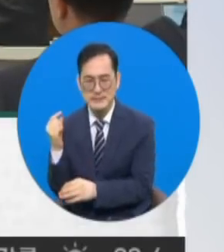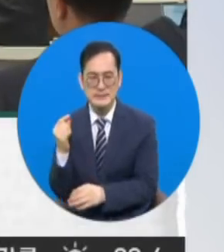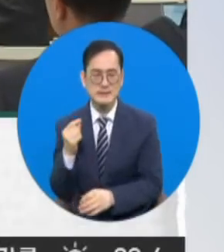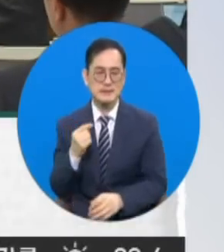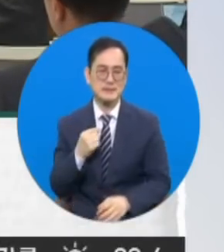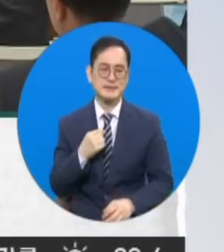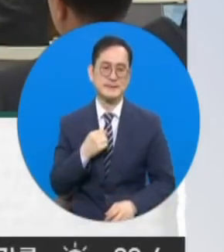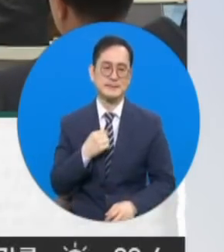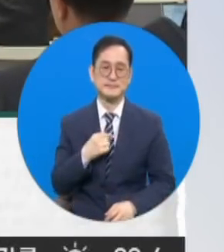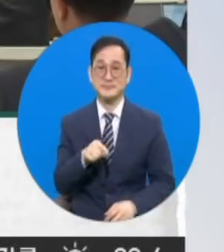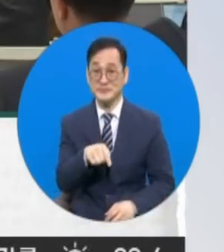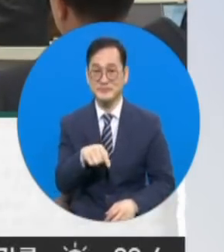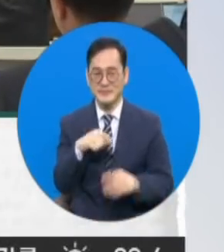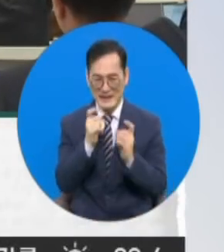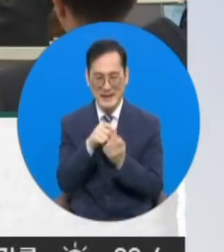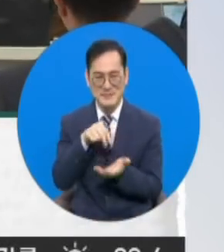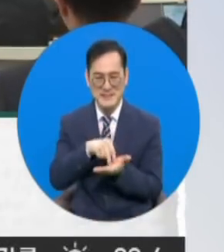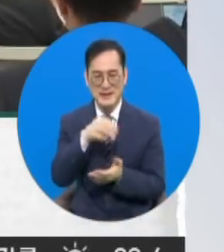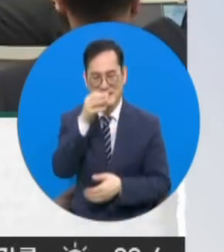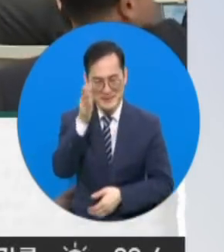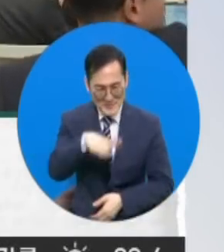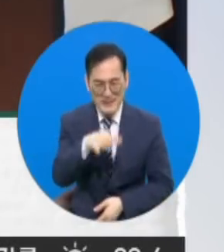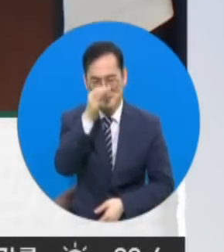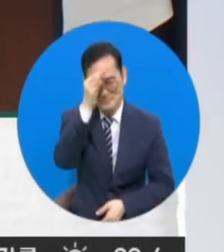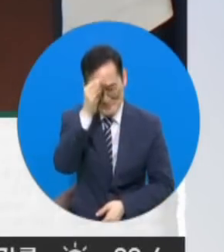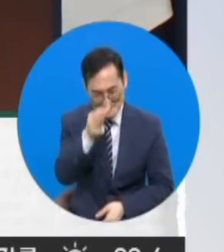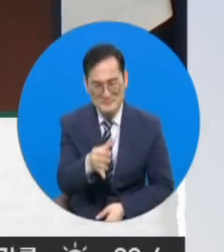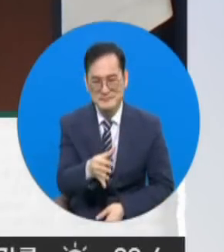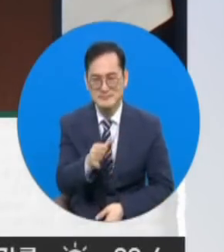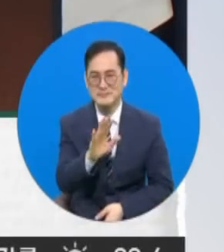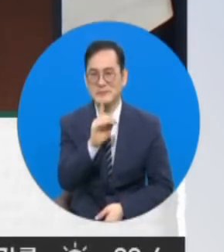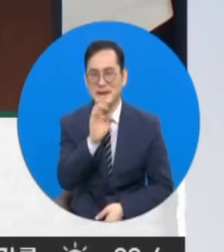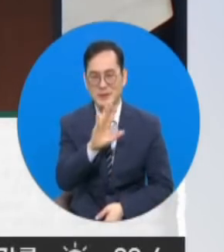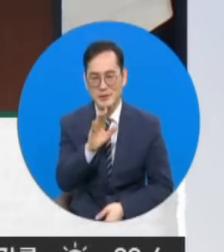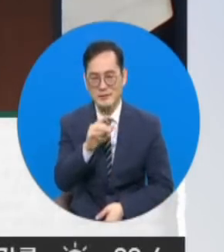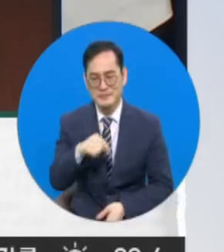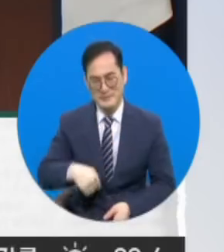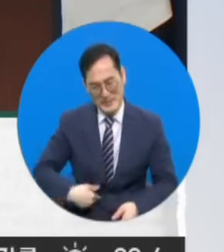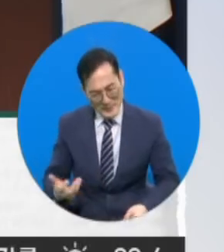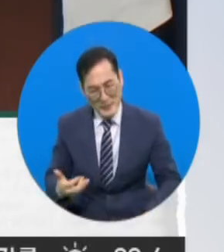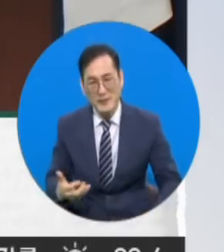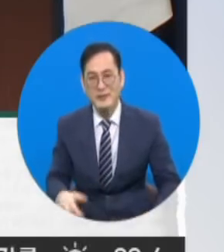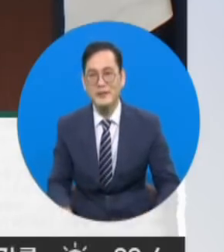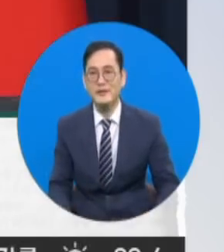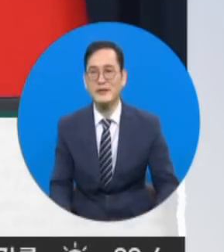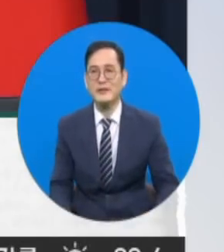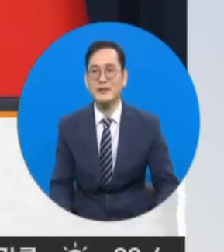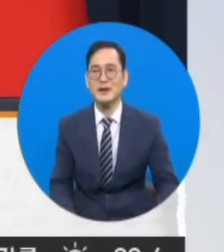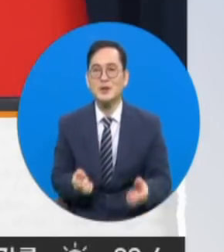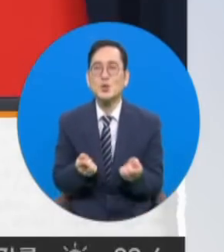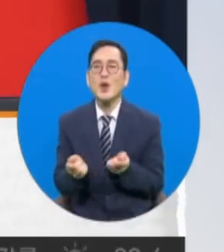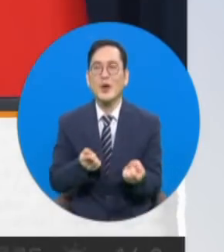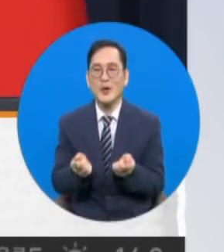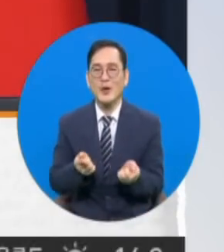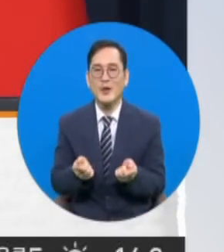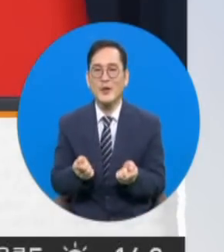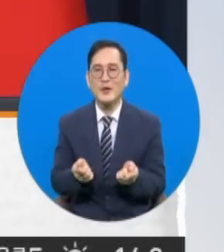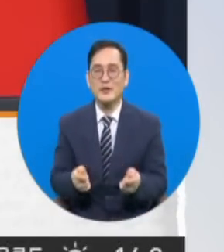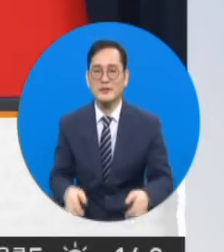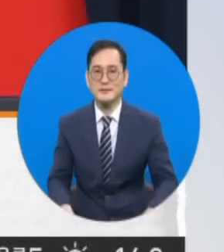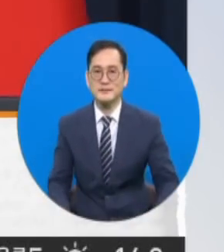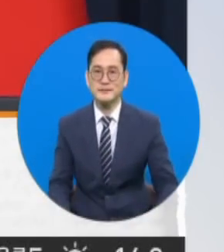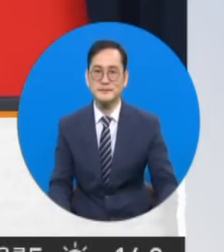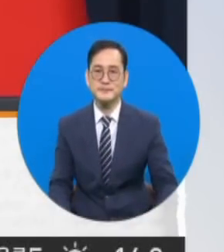의견이라는게 그냥 사견이다라는 의미라기보다는 개인적으로 이렇게 말해야겠다라고 자기가 그 수위를 결정한 어떤 계기가 된 거죠